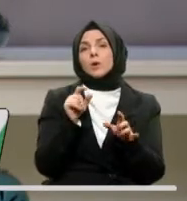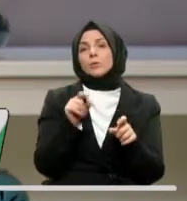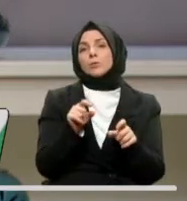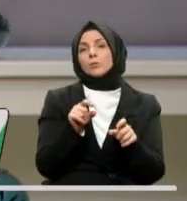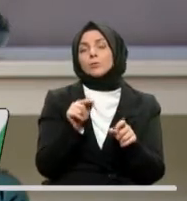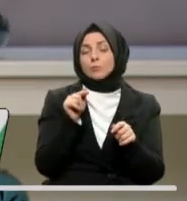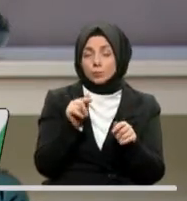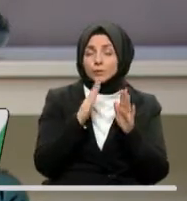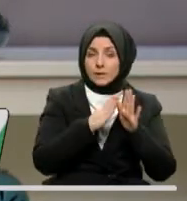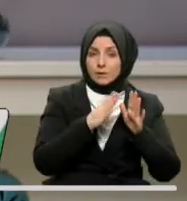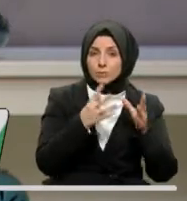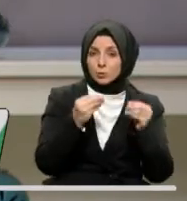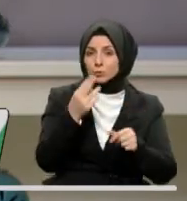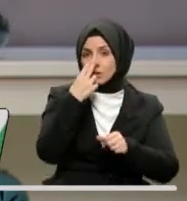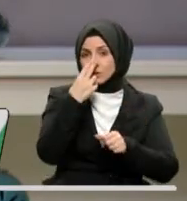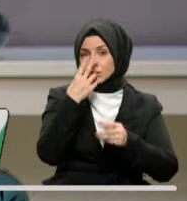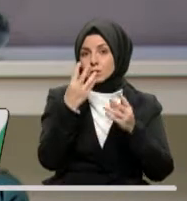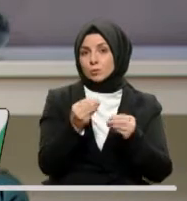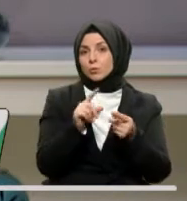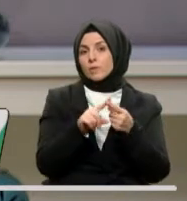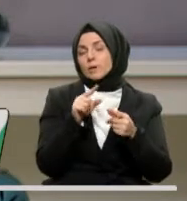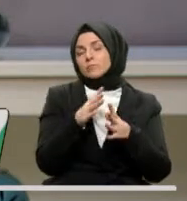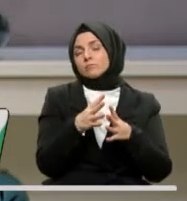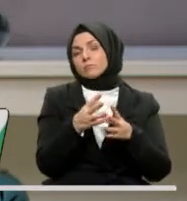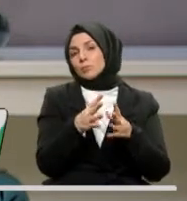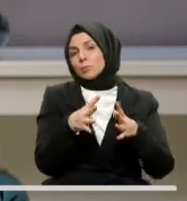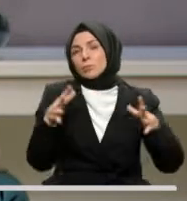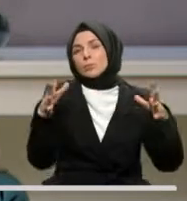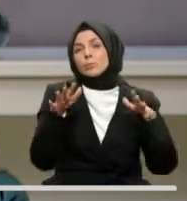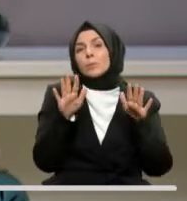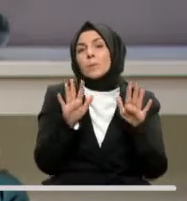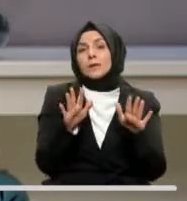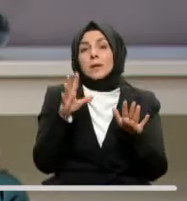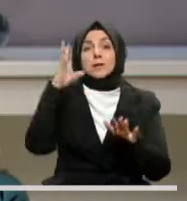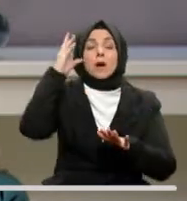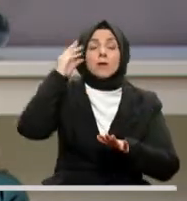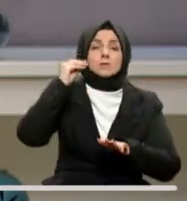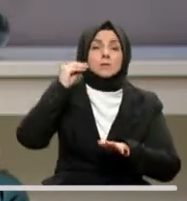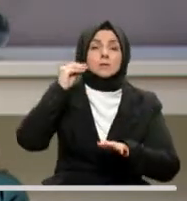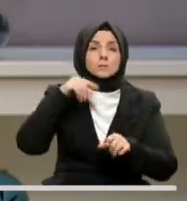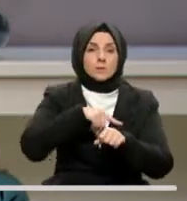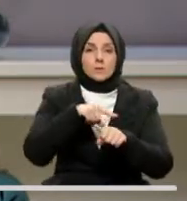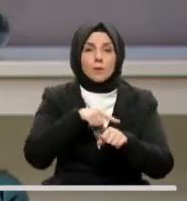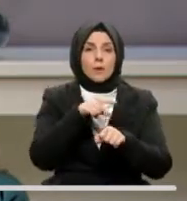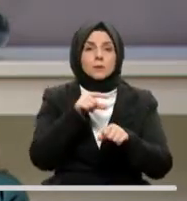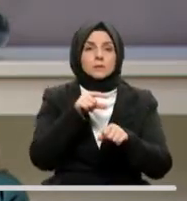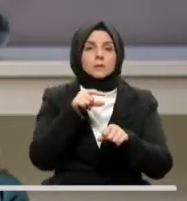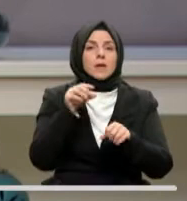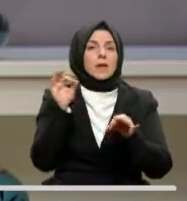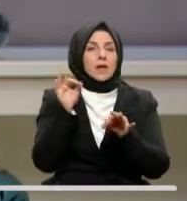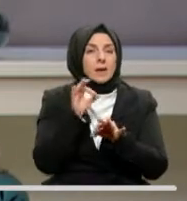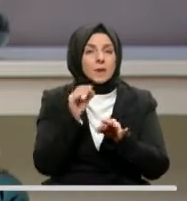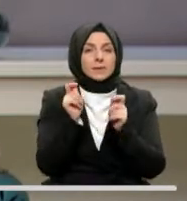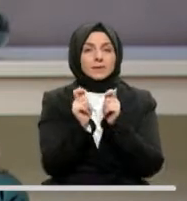yağımızı bir yer ediniyorlar Bu yüzden de çok da büyümeden çok da çoğalmayan fark ettiğimiz anda Belki çok sıkıntılı bir durum da olsa bile